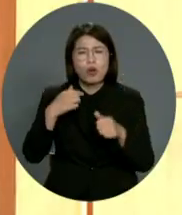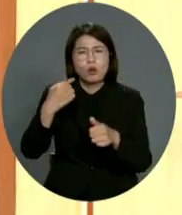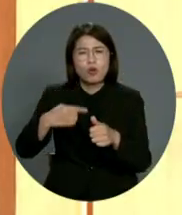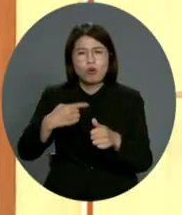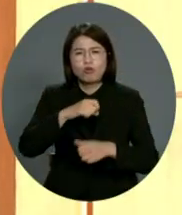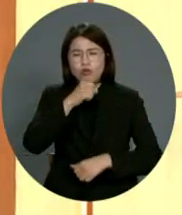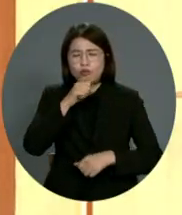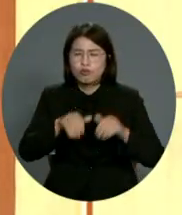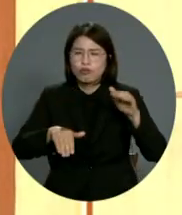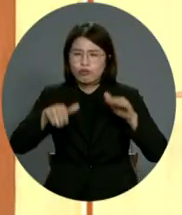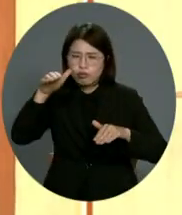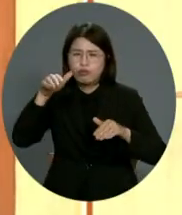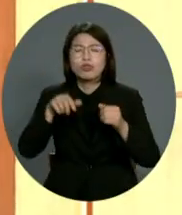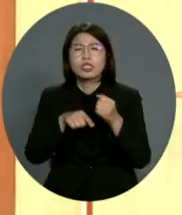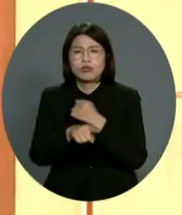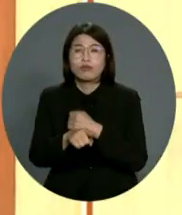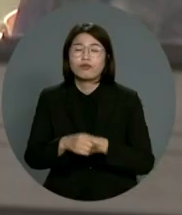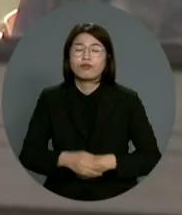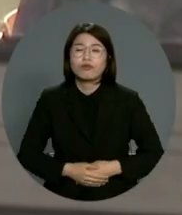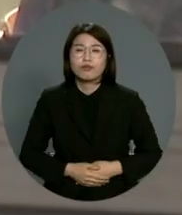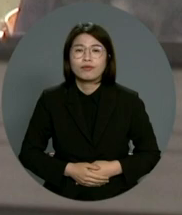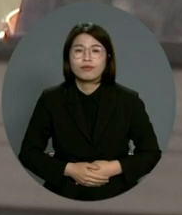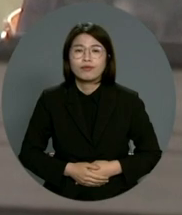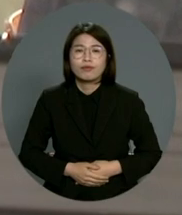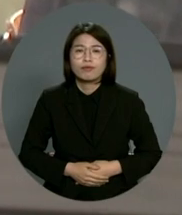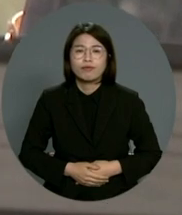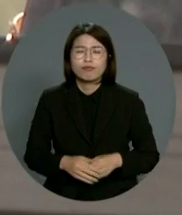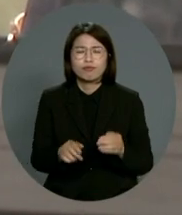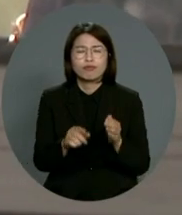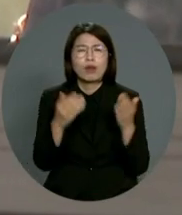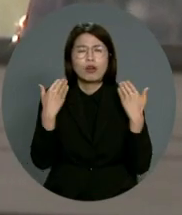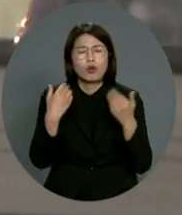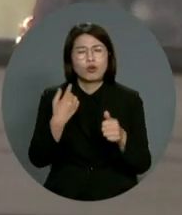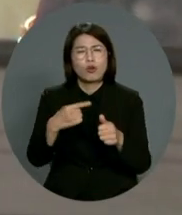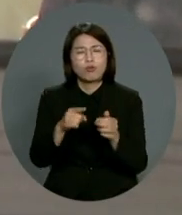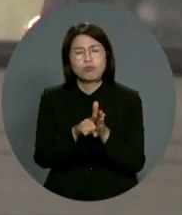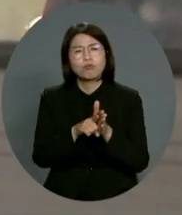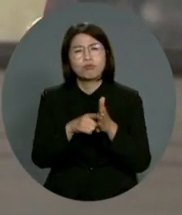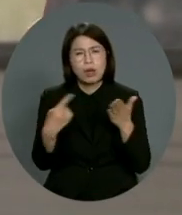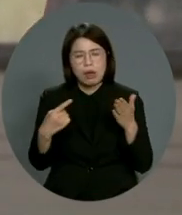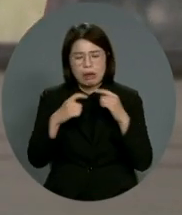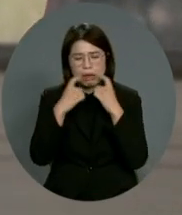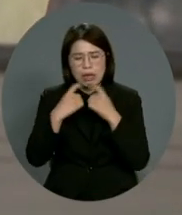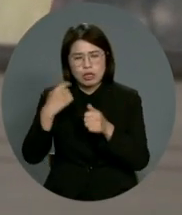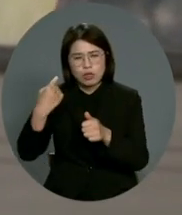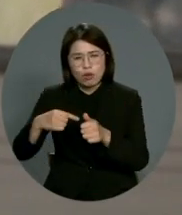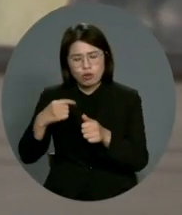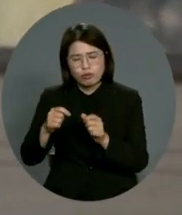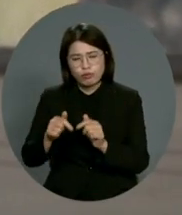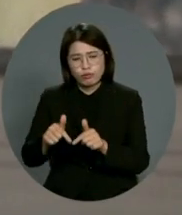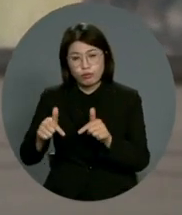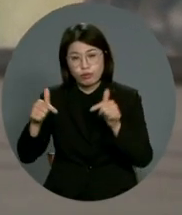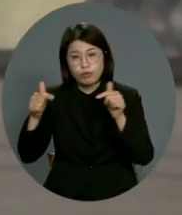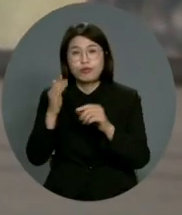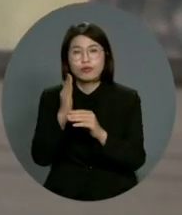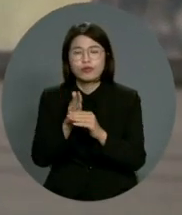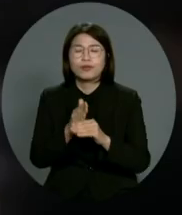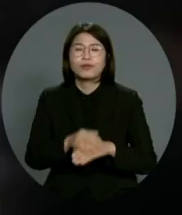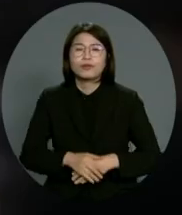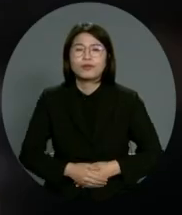격차가 점점 커지는 이유입니다 불신 받는 공교육의 빈자리는 사교육이 계속해서 파고들고